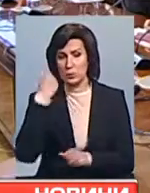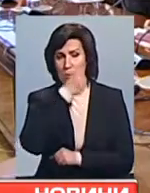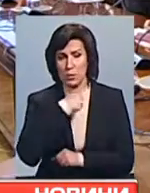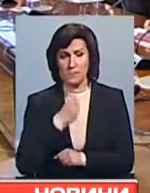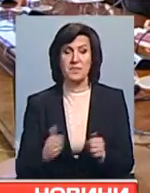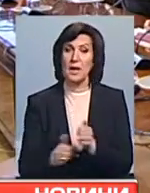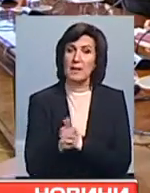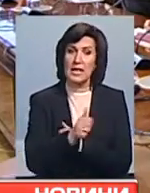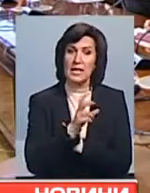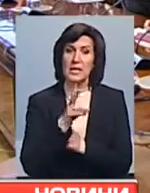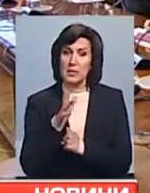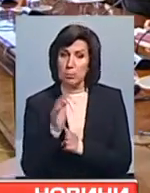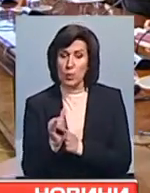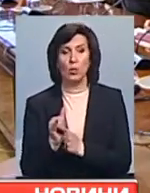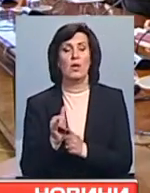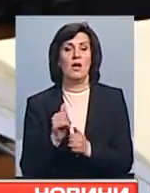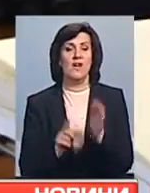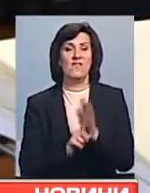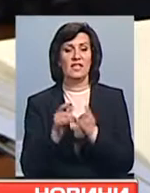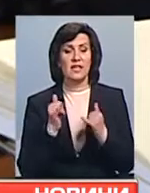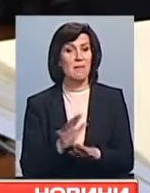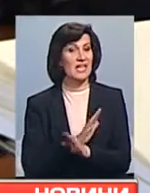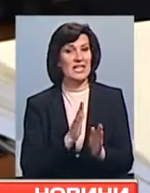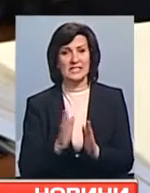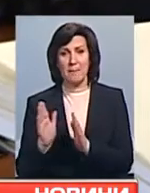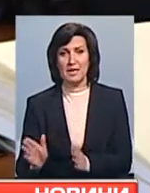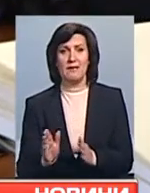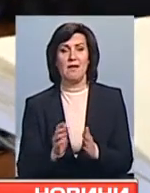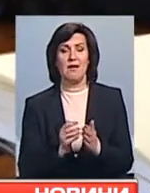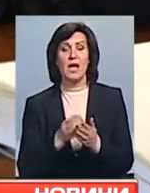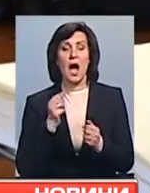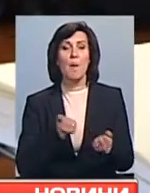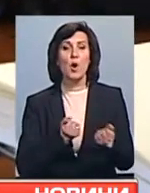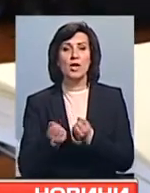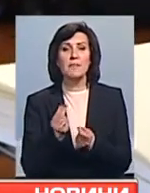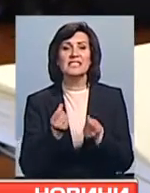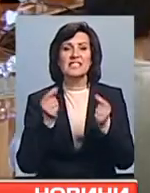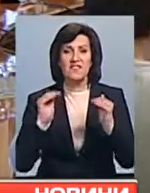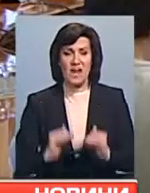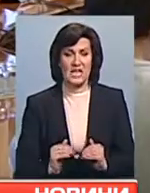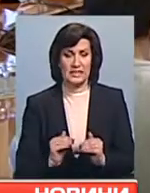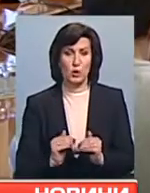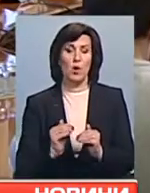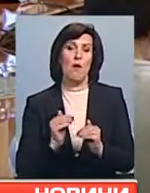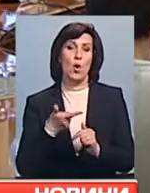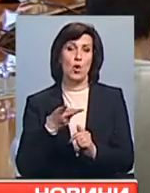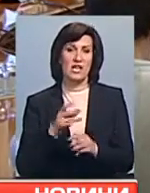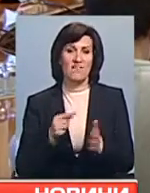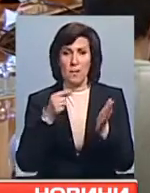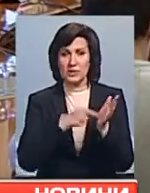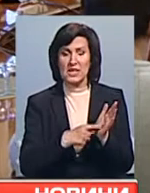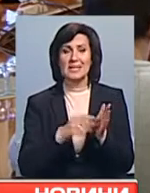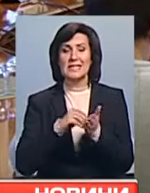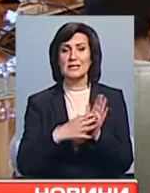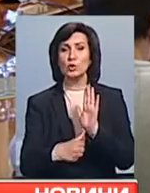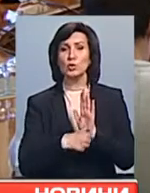році. Пріоритет НБУ, за її словами, відтепер не стабільність національної одиниці, а боротьба з інфляцією. Валерія Гонтарева посилається на статтю